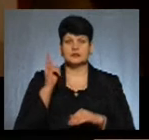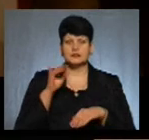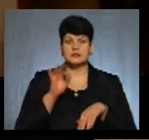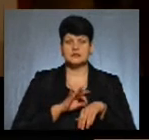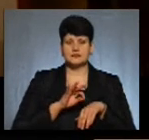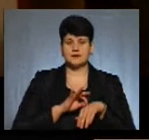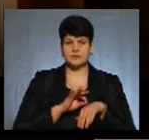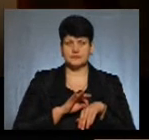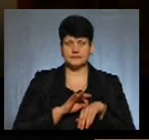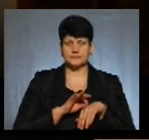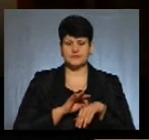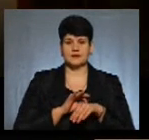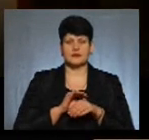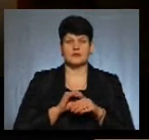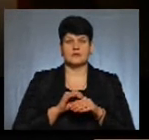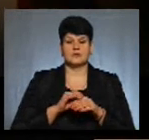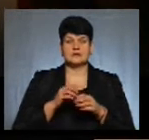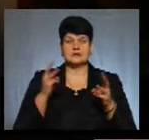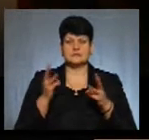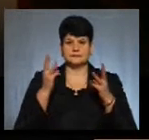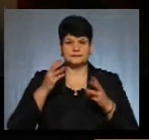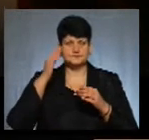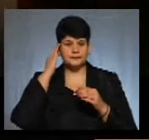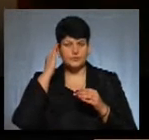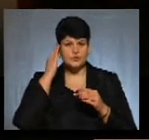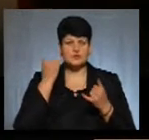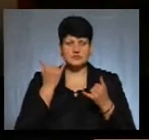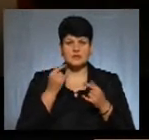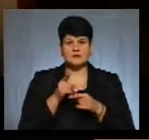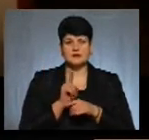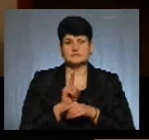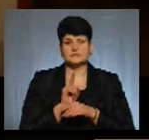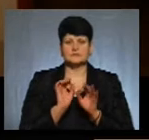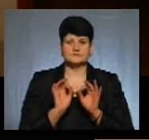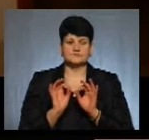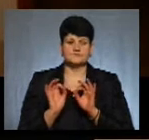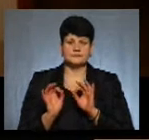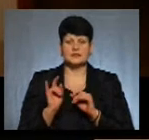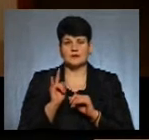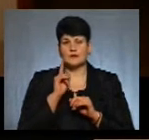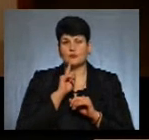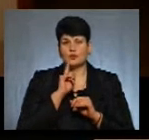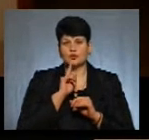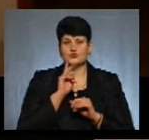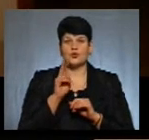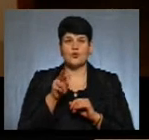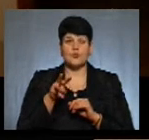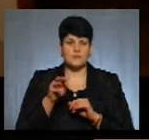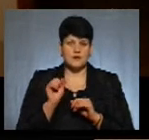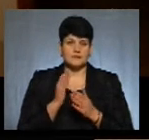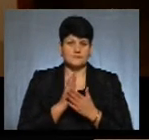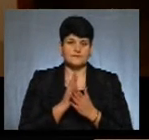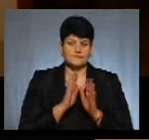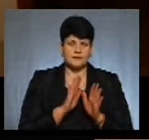Дитина захворіла на коренний енцефаліт, дитина зараз нормалізується, стан стабільний. Дитина, поки що на даний момент в комі, але